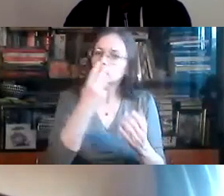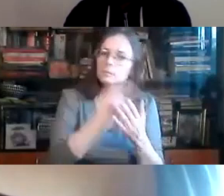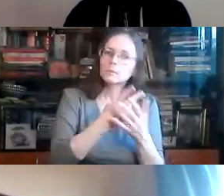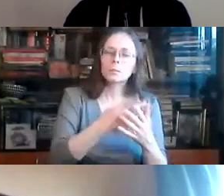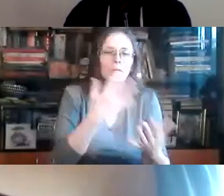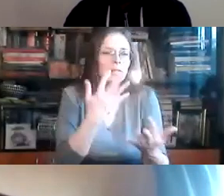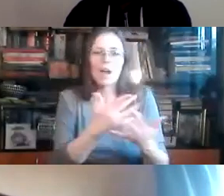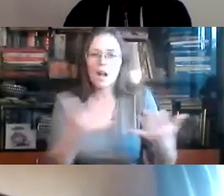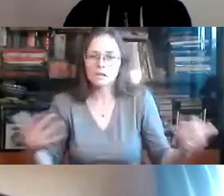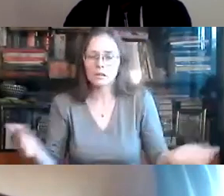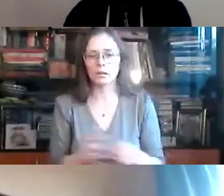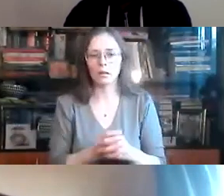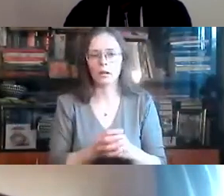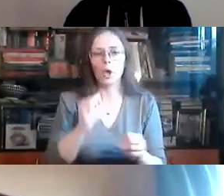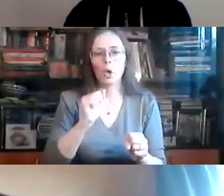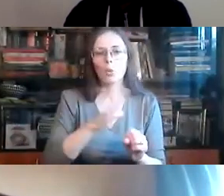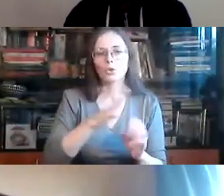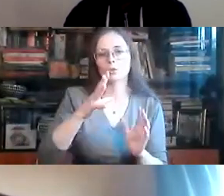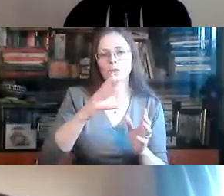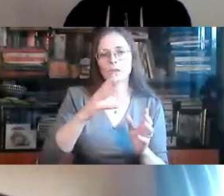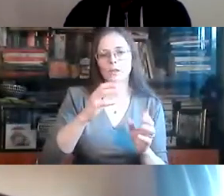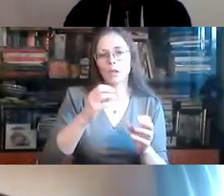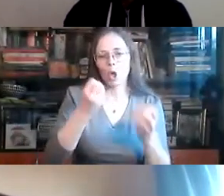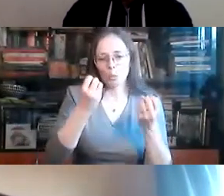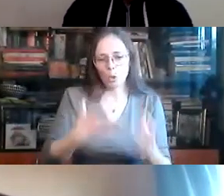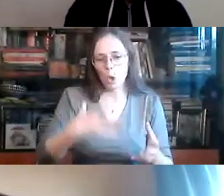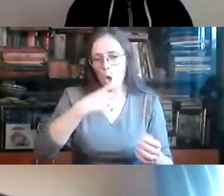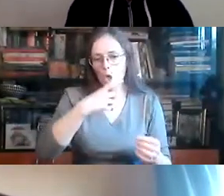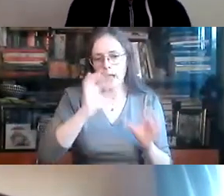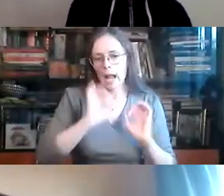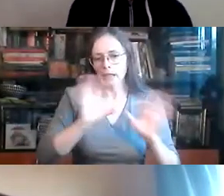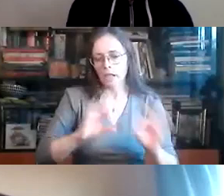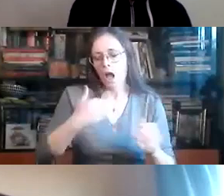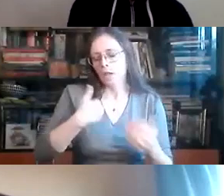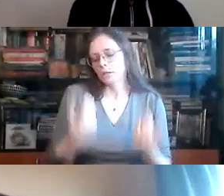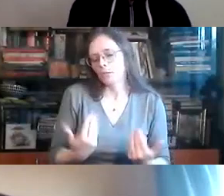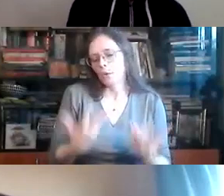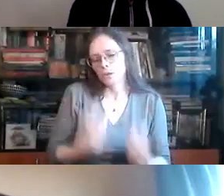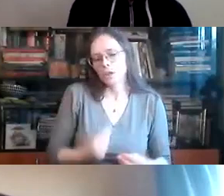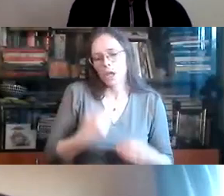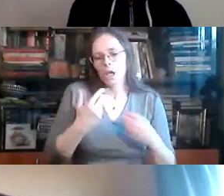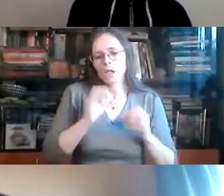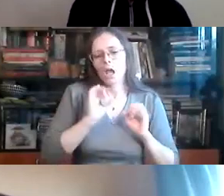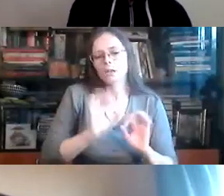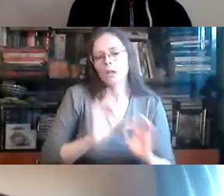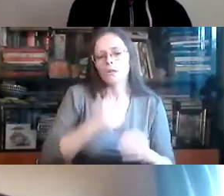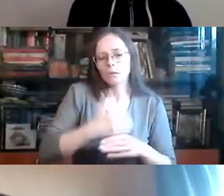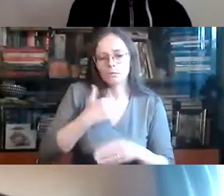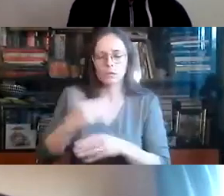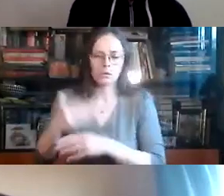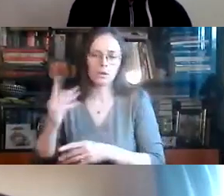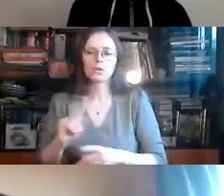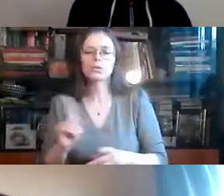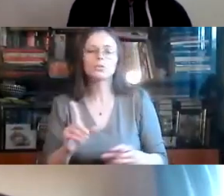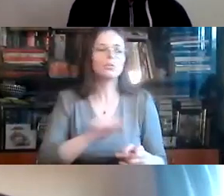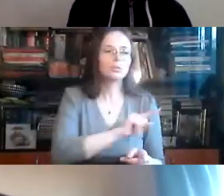злободневную историю и тут же вот так отыгрывая, да, например, мою же историю, каждый бы чего-то внес, да, в форме плейбэка, наверное,